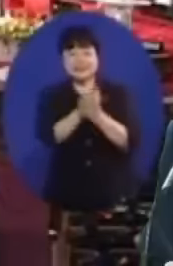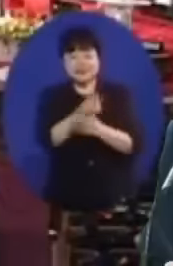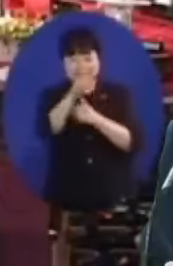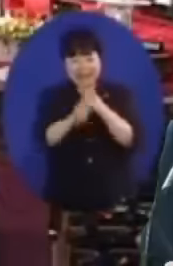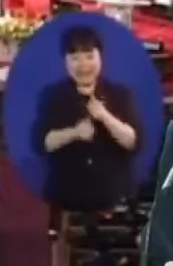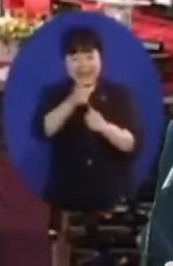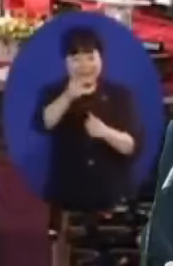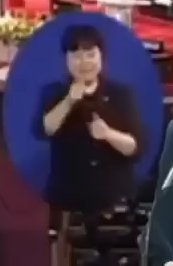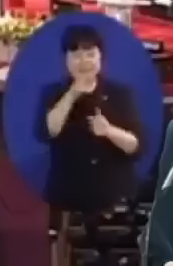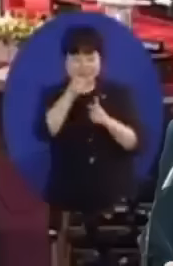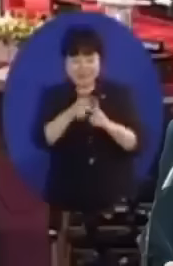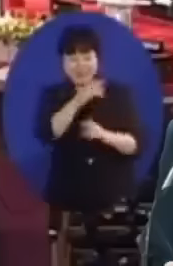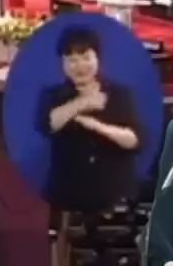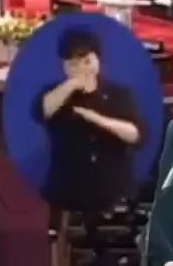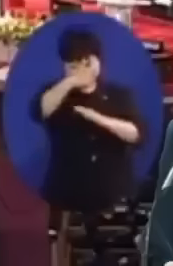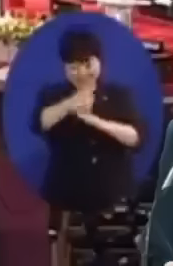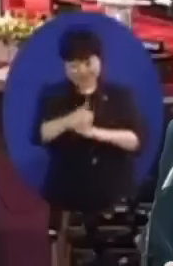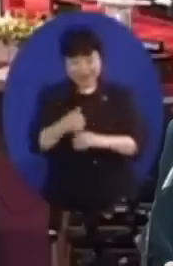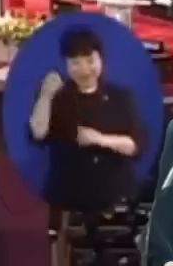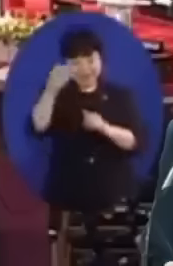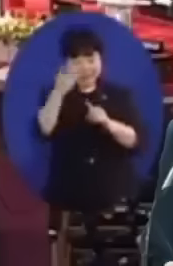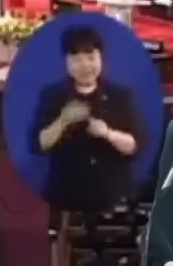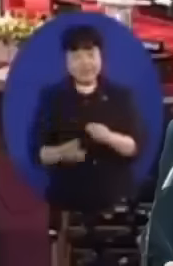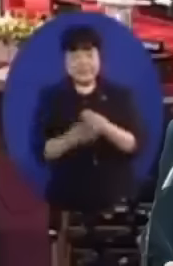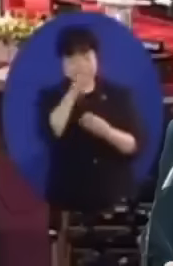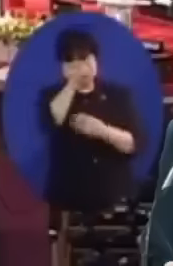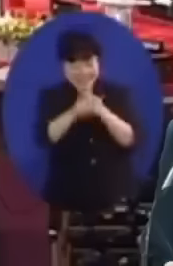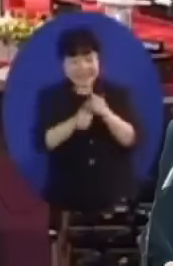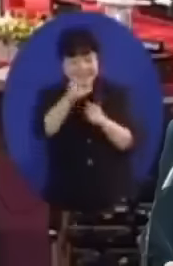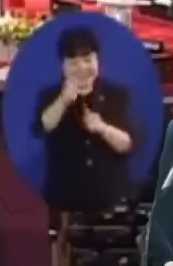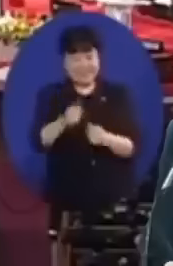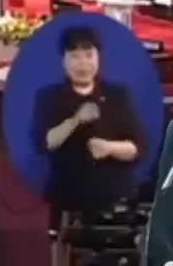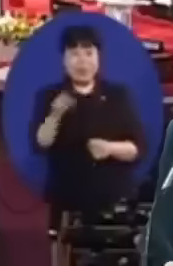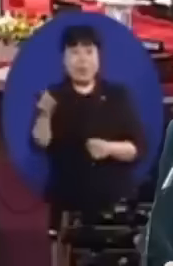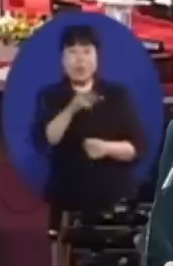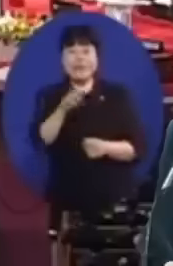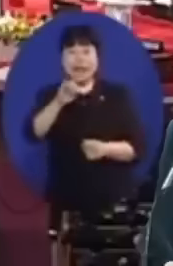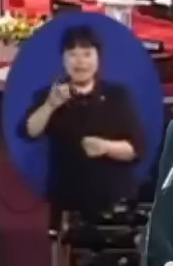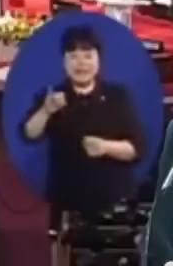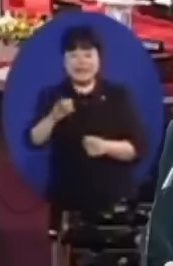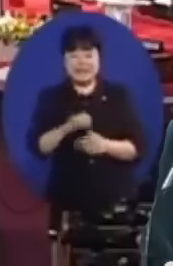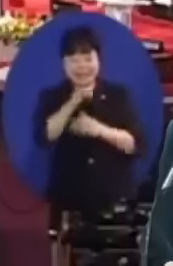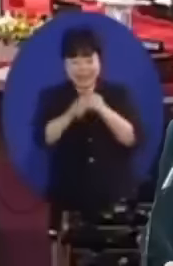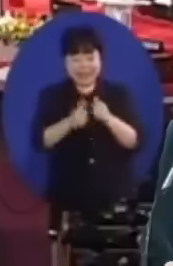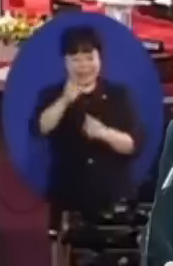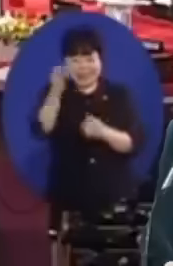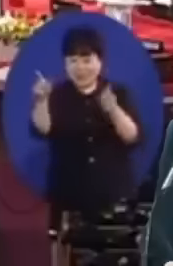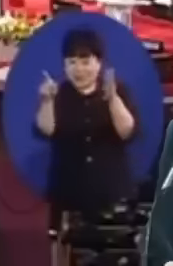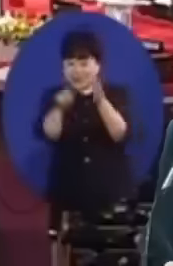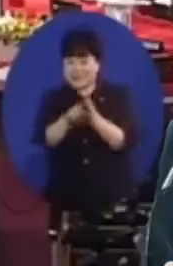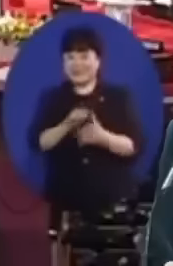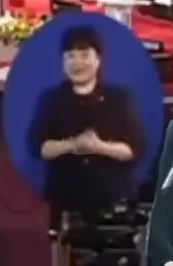하나님 아버지와 예수님과 성령 삼위일체 하나님 모나미 하나님인 것입니다.